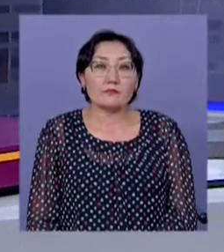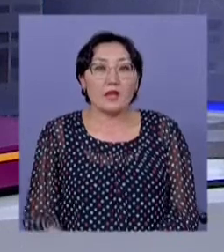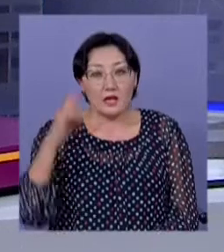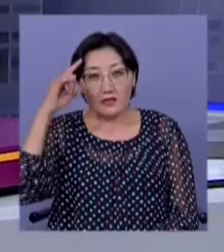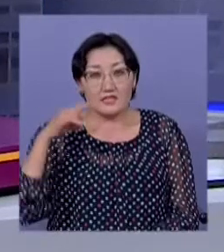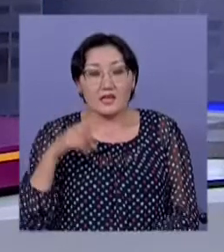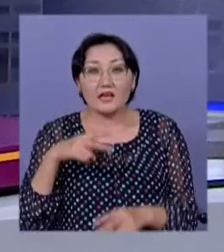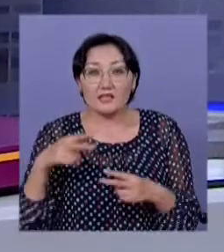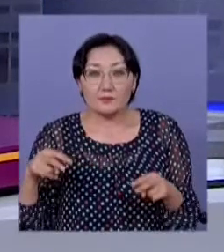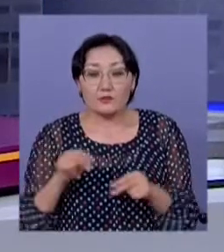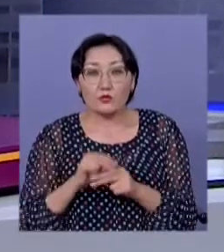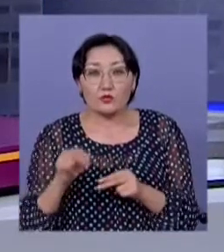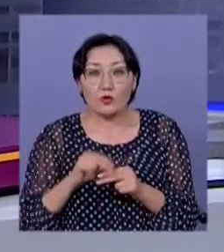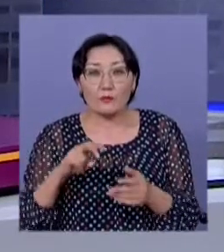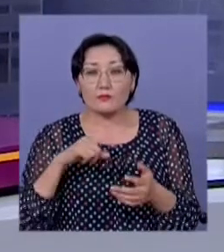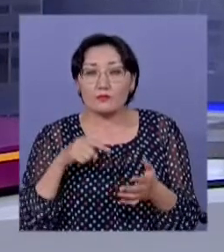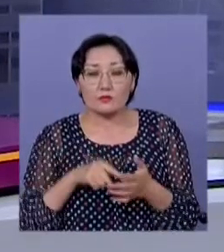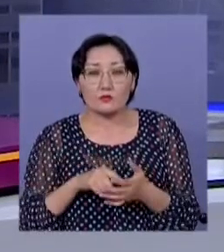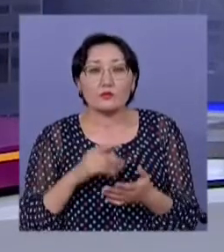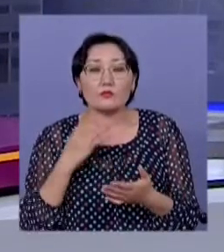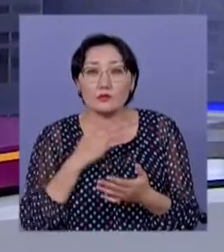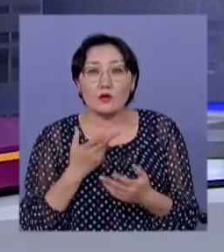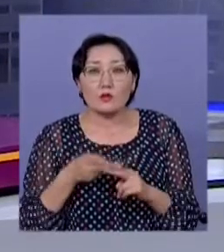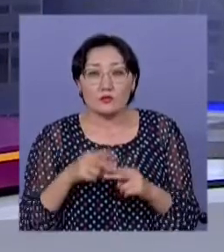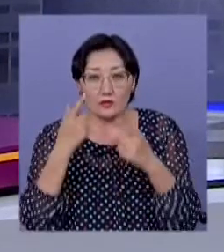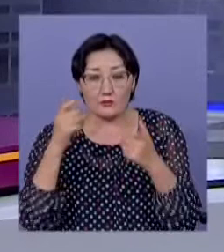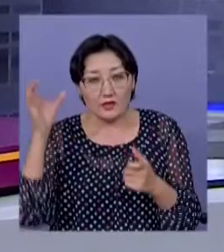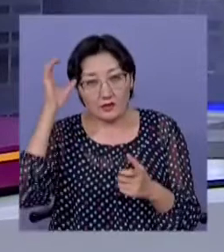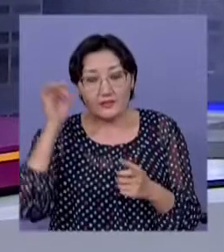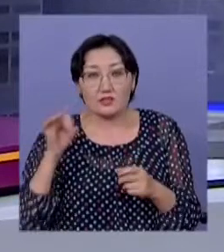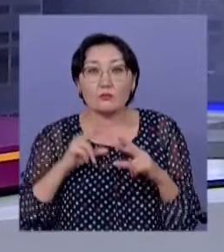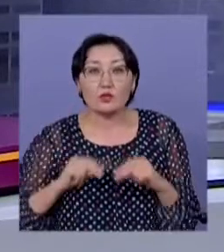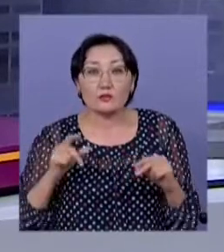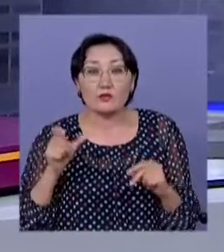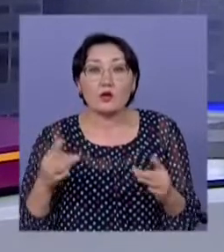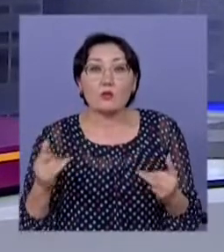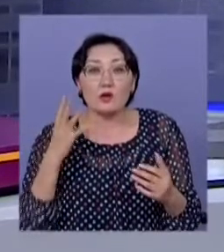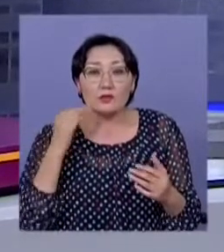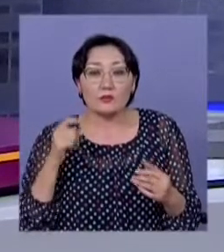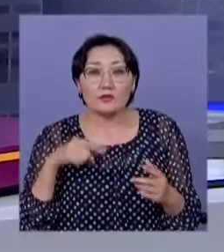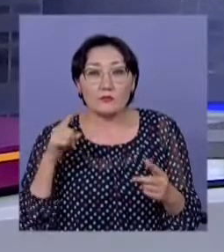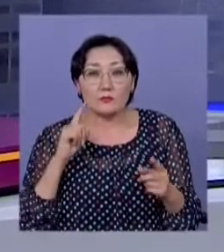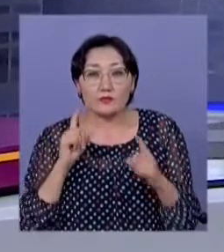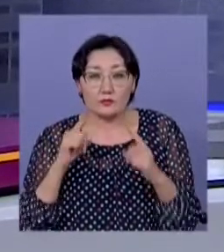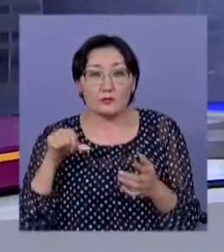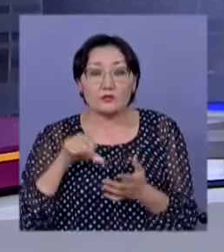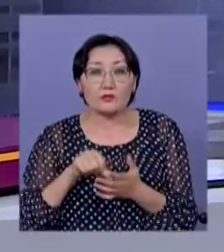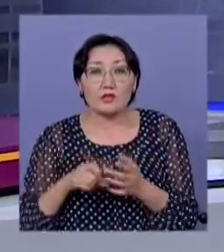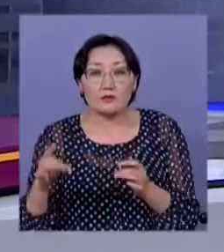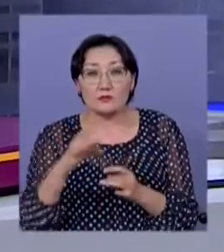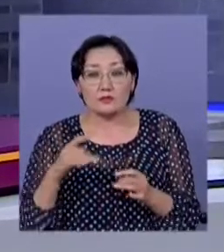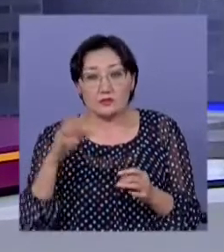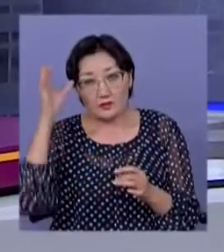Қазақ әдебиетін оқытуда олқылық көп. Осылай деп мәлімдеген ғалымдар мен мұғалімдер бүгін Алматыда бас қосты.